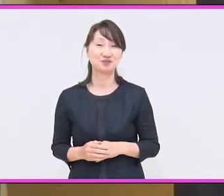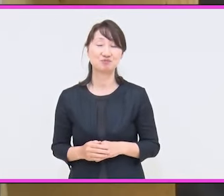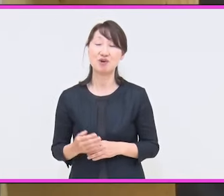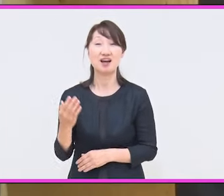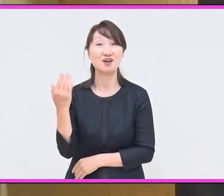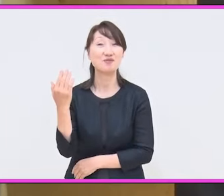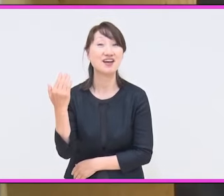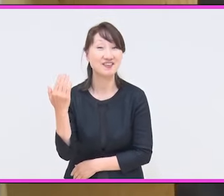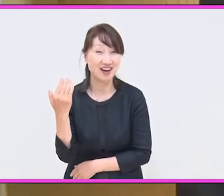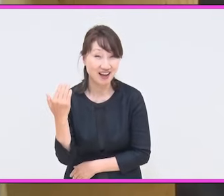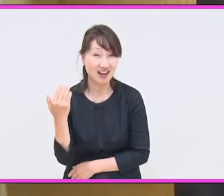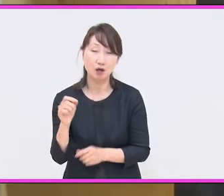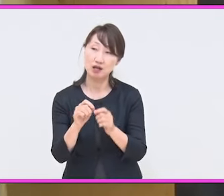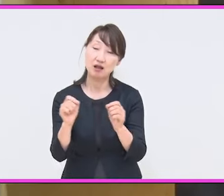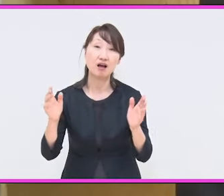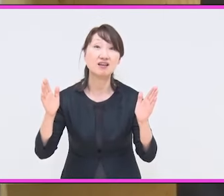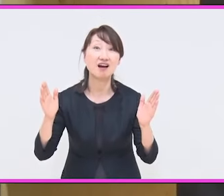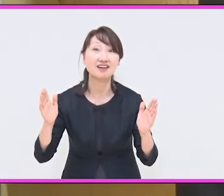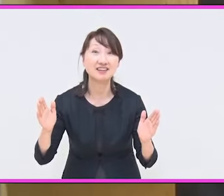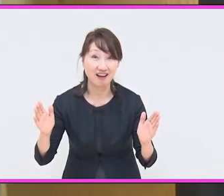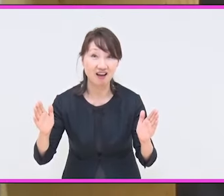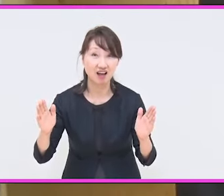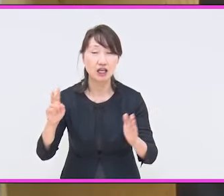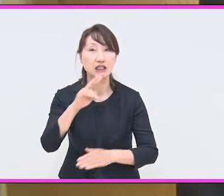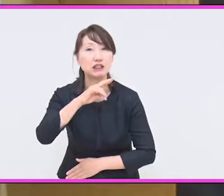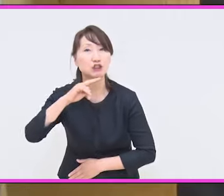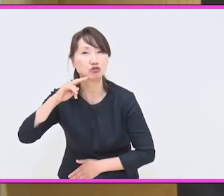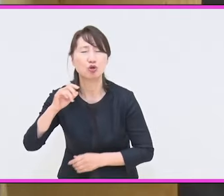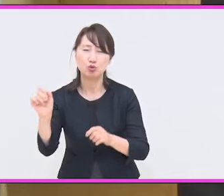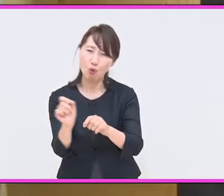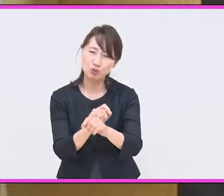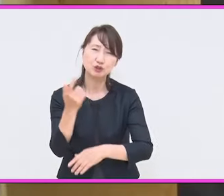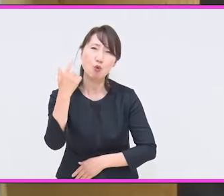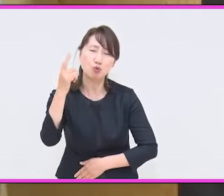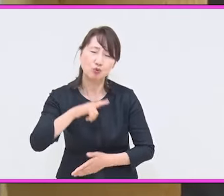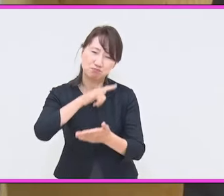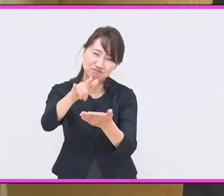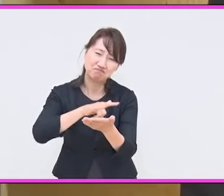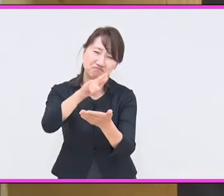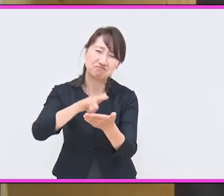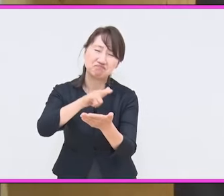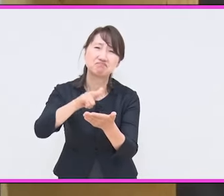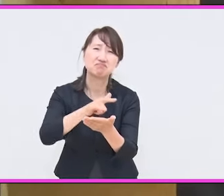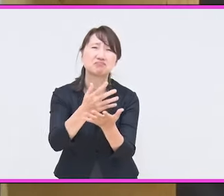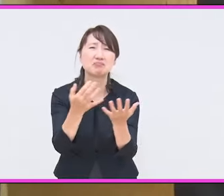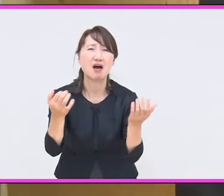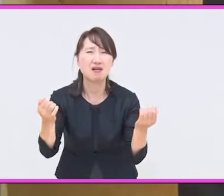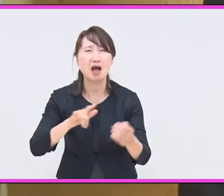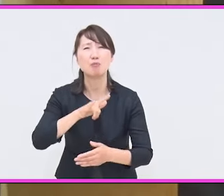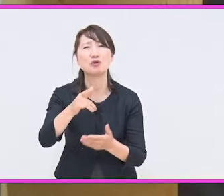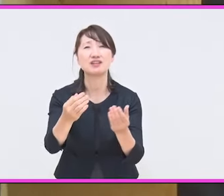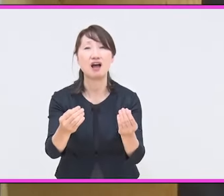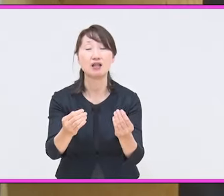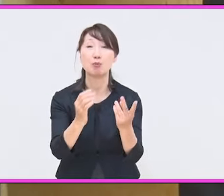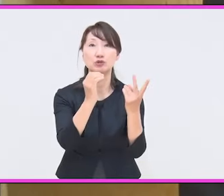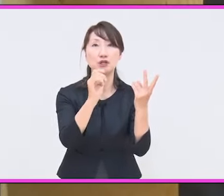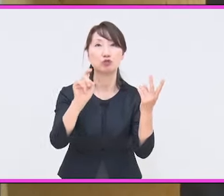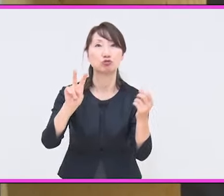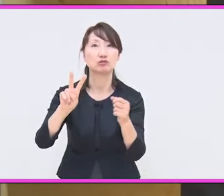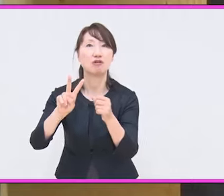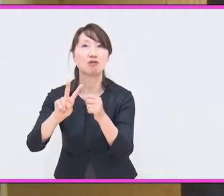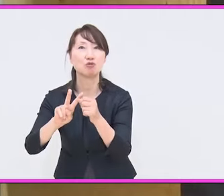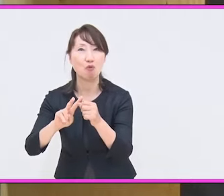まで長年にわたりイギリス、特にロンドンには何度も行ってたんですけれども、ちょうどその2012年のロンドン